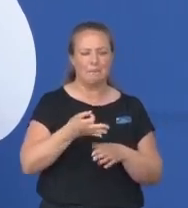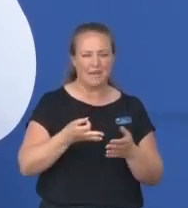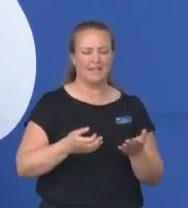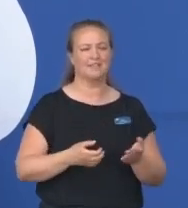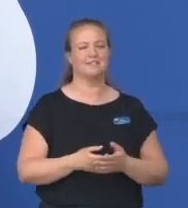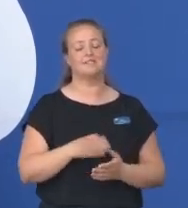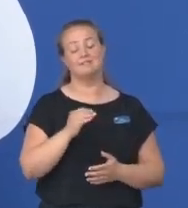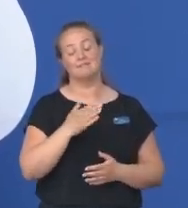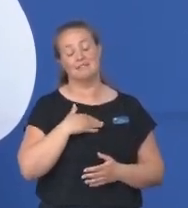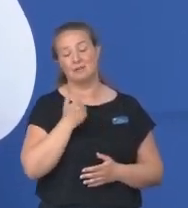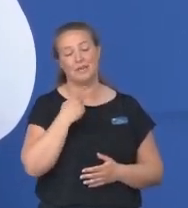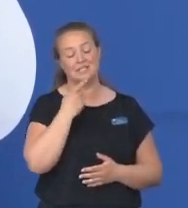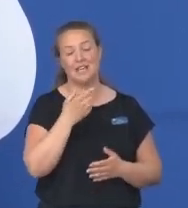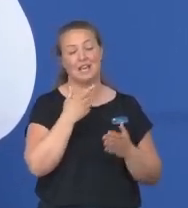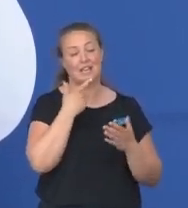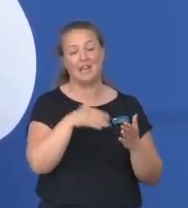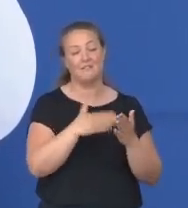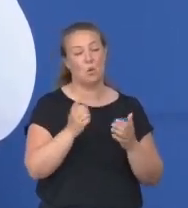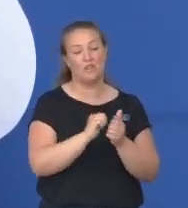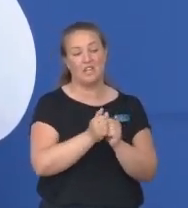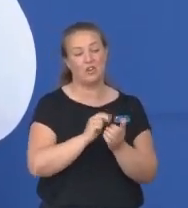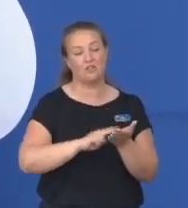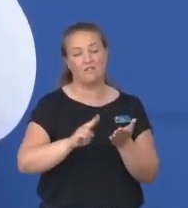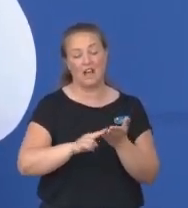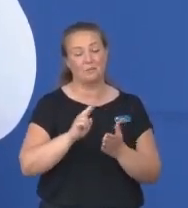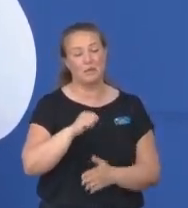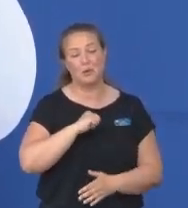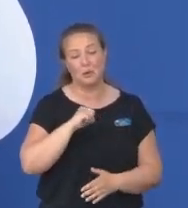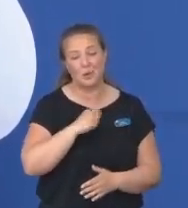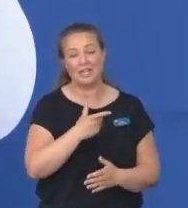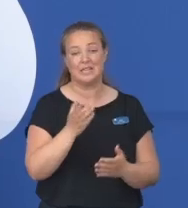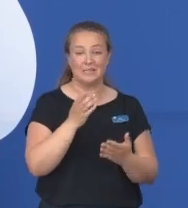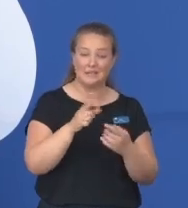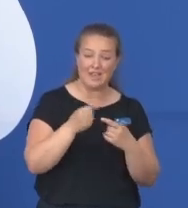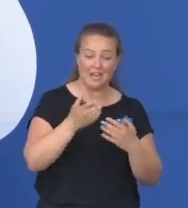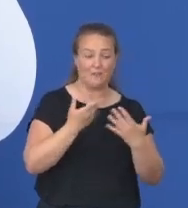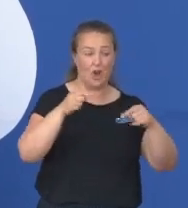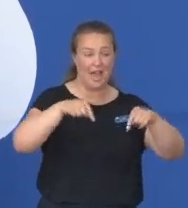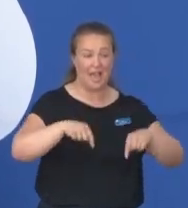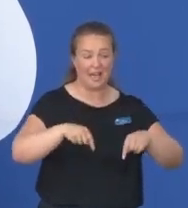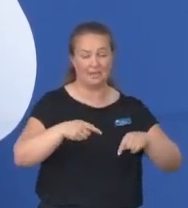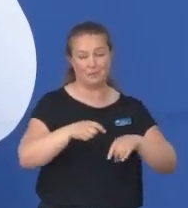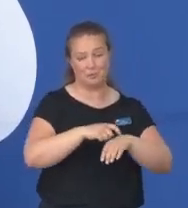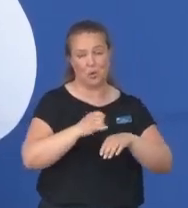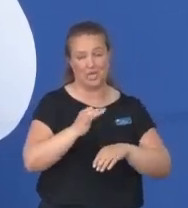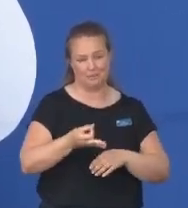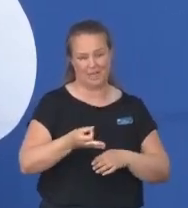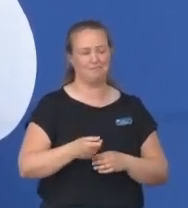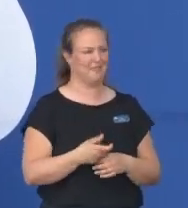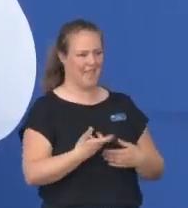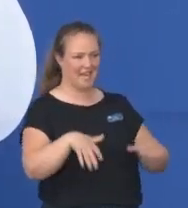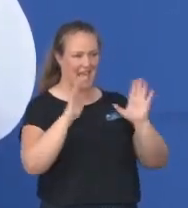Jag vill bara säga tack från idrottsförvaltningen. Vi tycker det är väldigt kul att ni väljer att vara på Spånga IP. Det är en ära för oss. Tack för gott